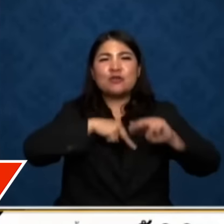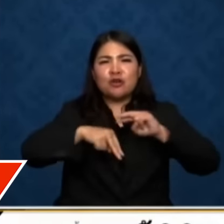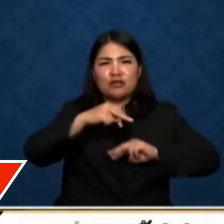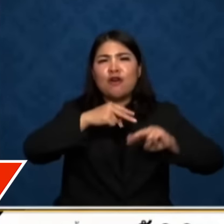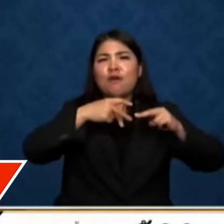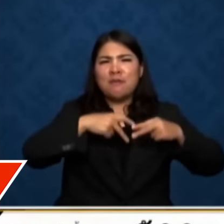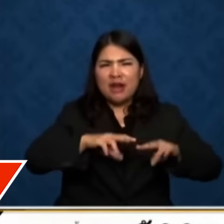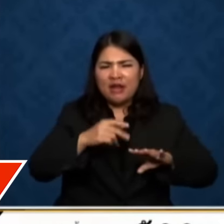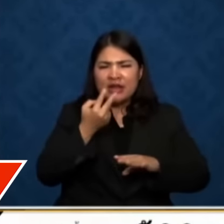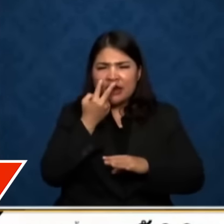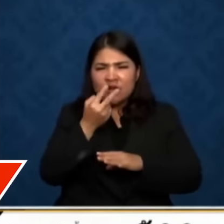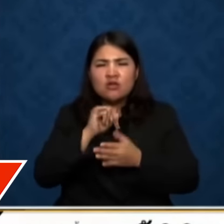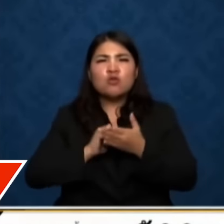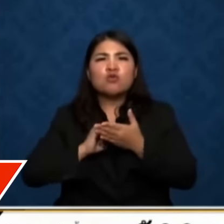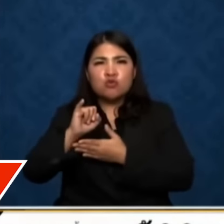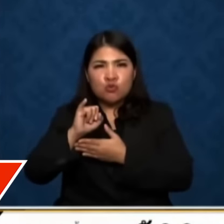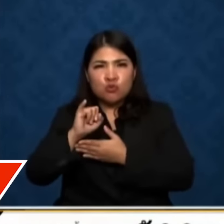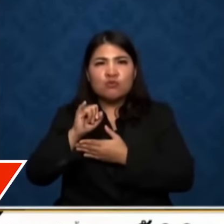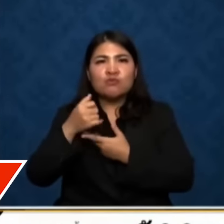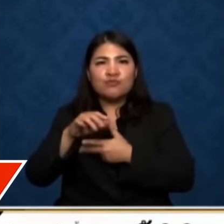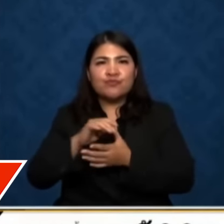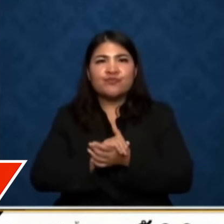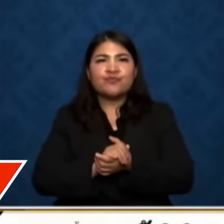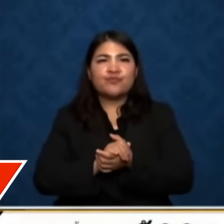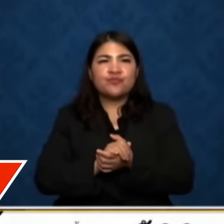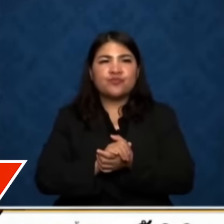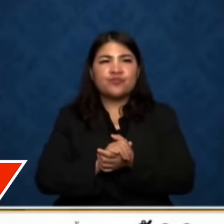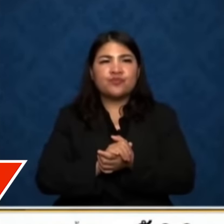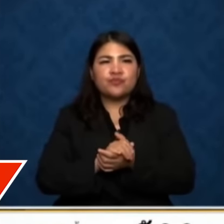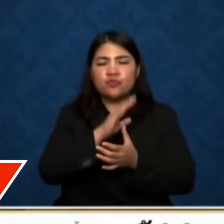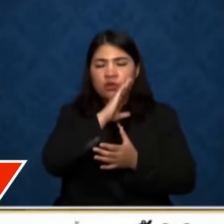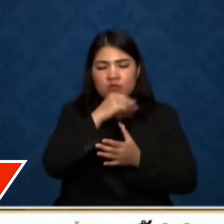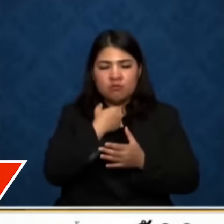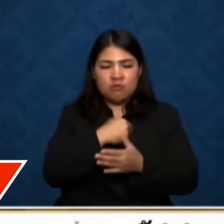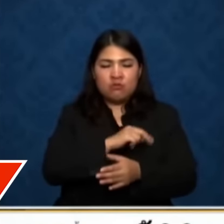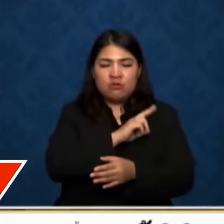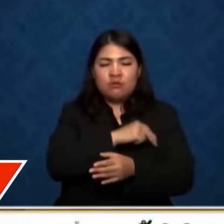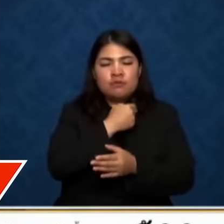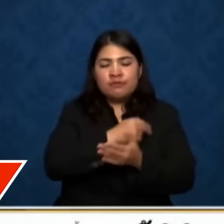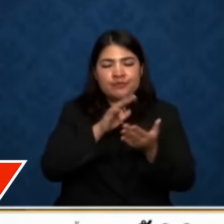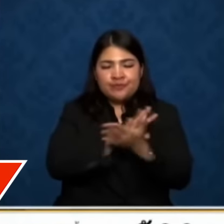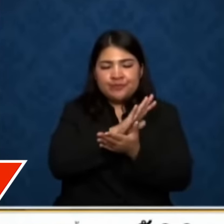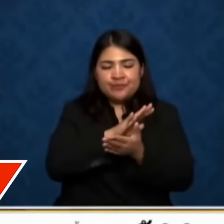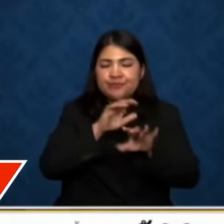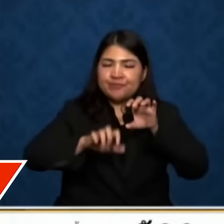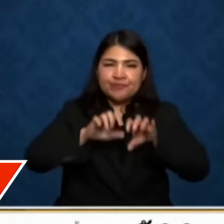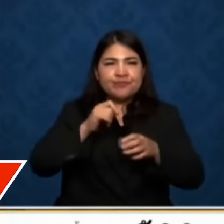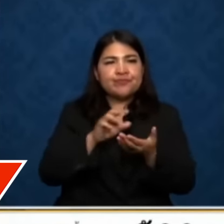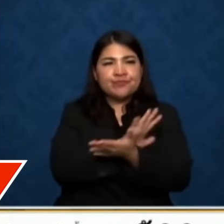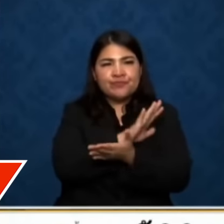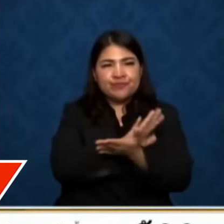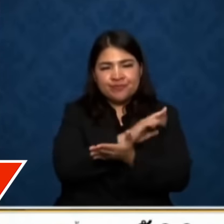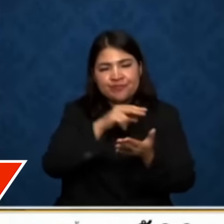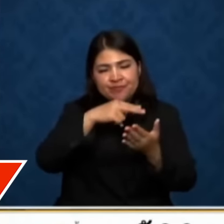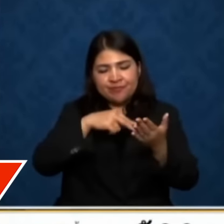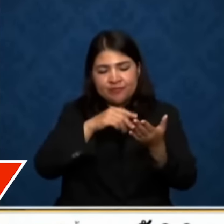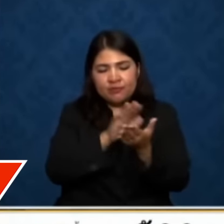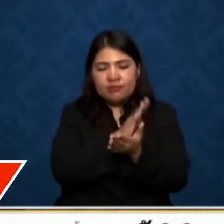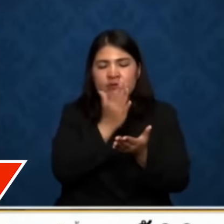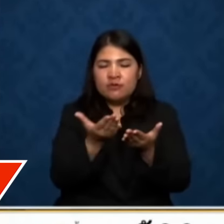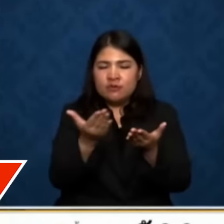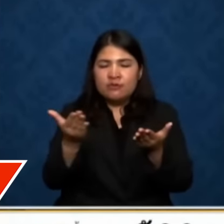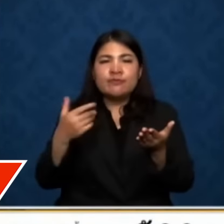ย่างไรก็ต้องถูกต้องครับในส่วนของคุณหมอนะเอกสารต่างๆที่เจ้าหน้าที่ทำมายังไงก็ต้องถูกต้องทั้งหมดผมพูดประโยคนี้